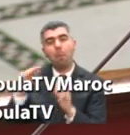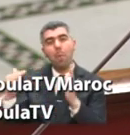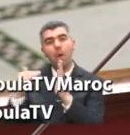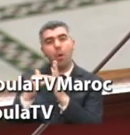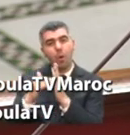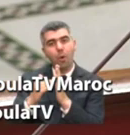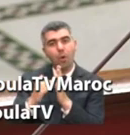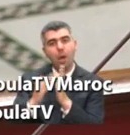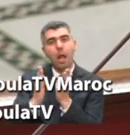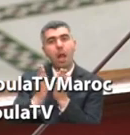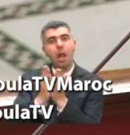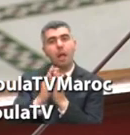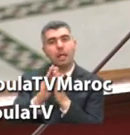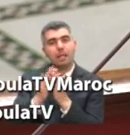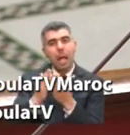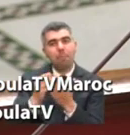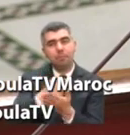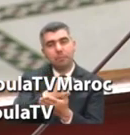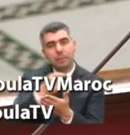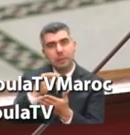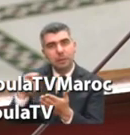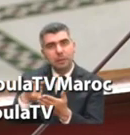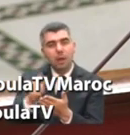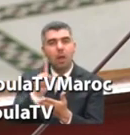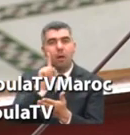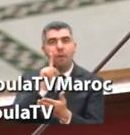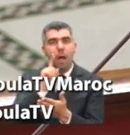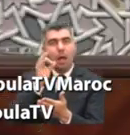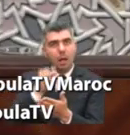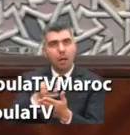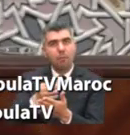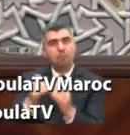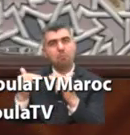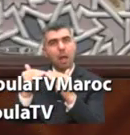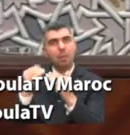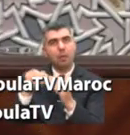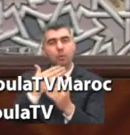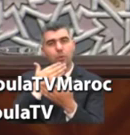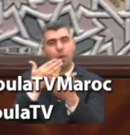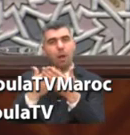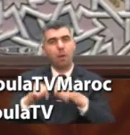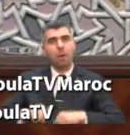منها 48% من الفتيات. شكراً. بالمقارنة مع شكرا سيد الوزير.